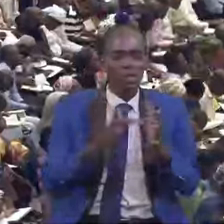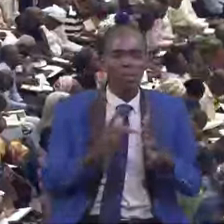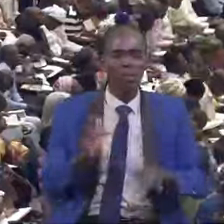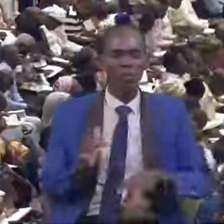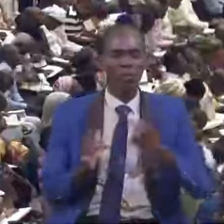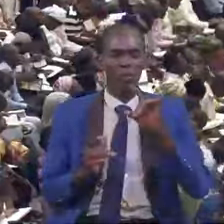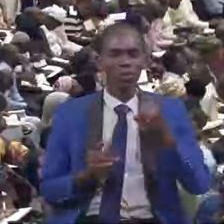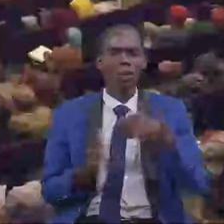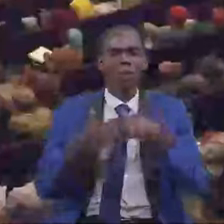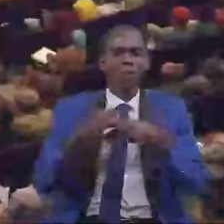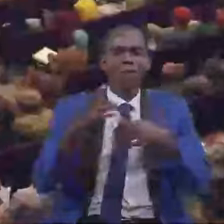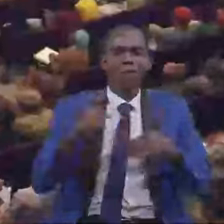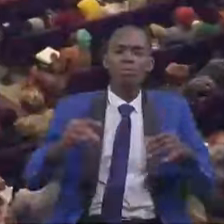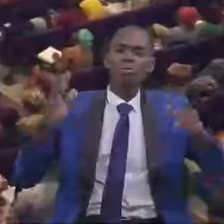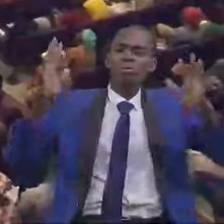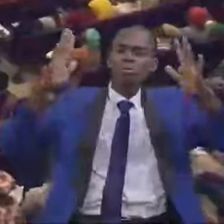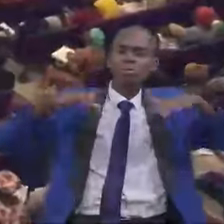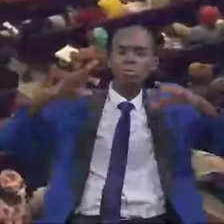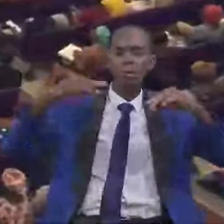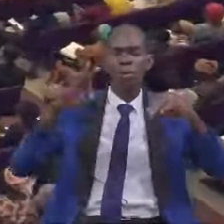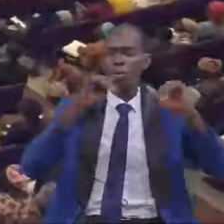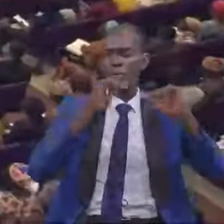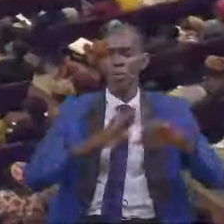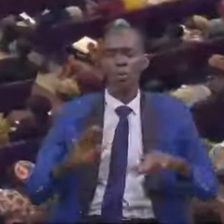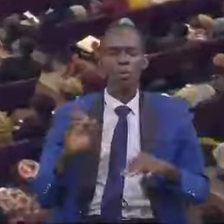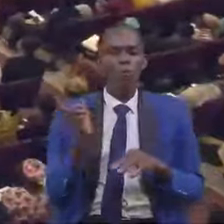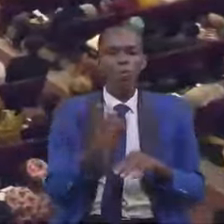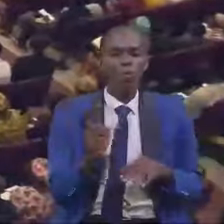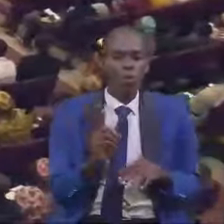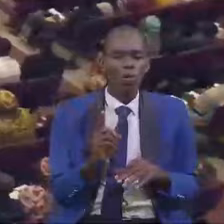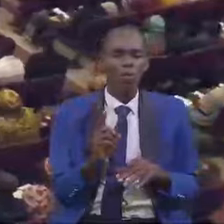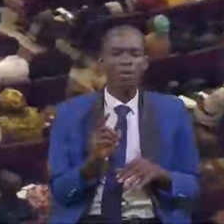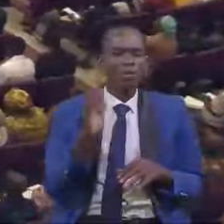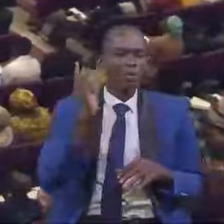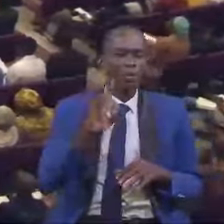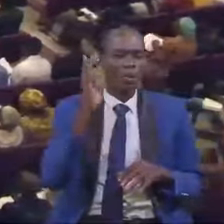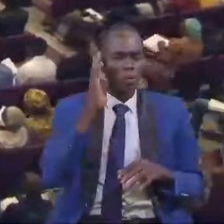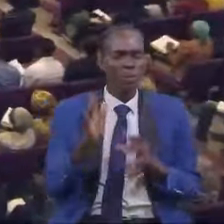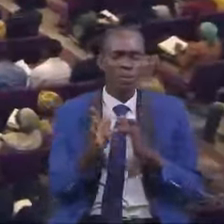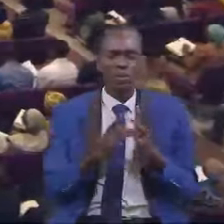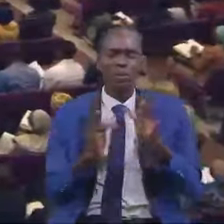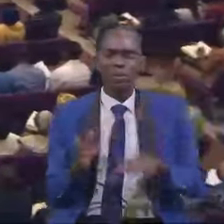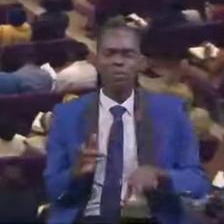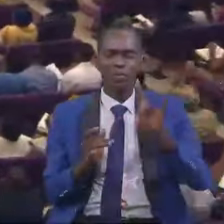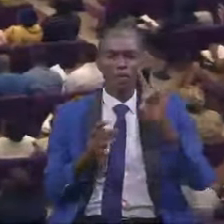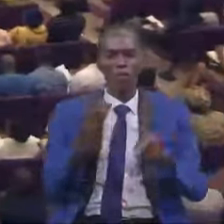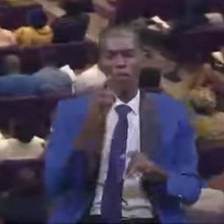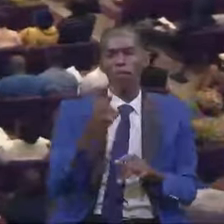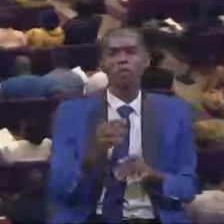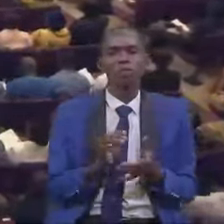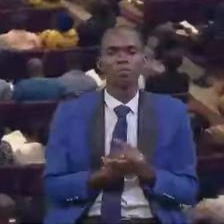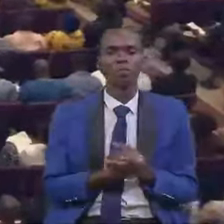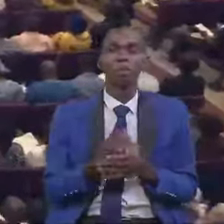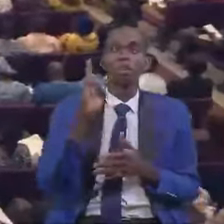vous trouvera après votre miracle vérifiable? Où est-ce que Jésus vous trouvera? Alors il l'a trouvé dans le